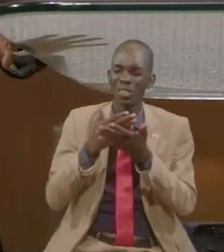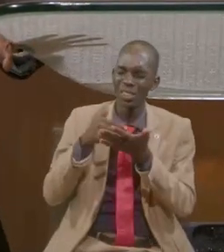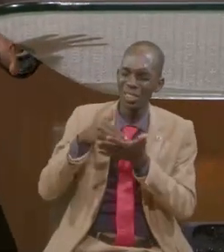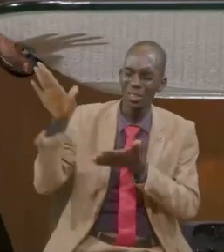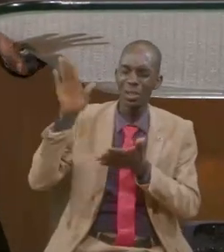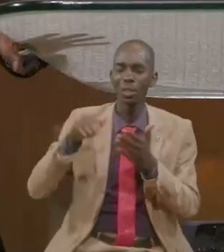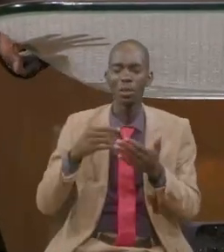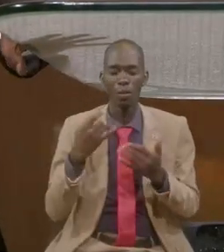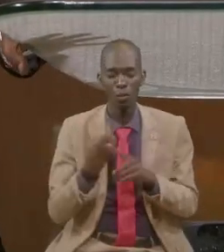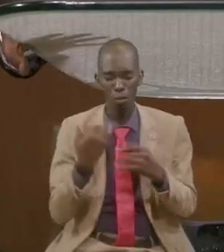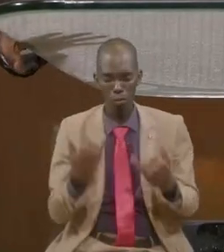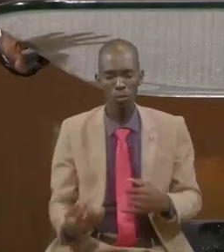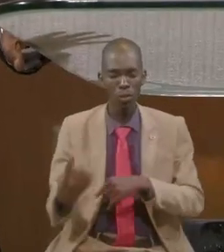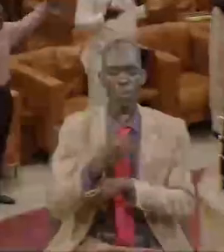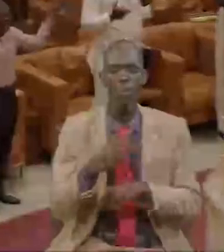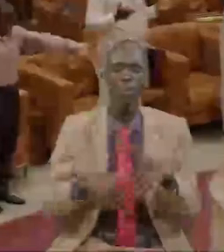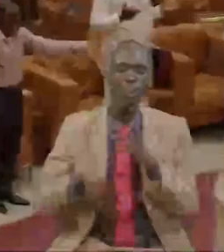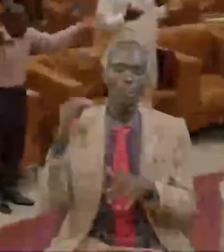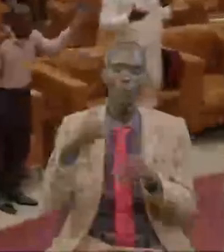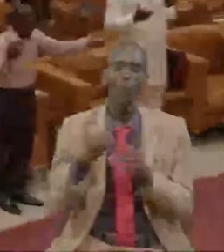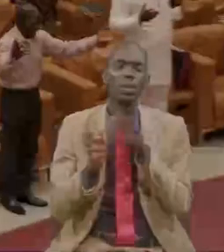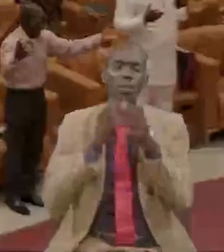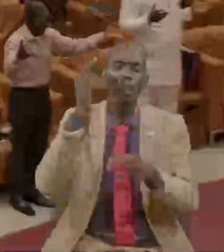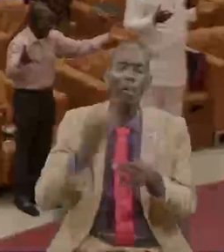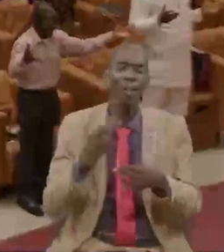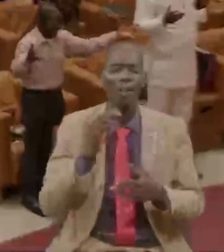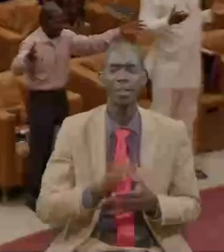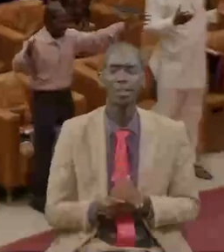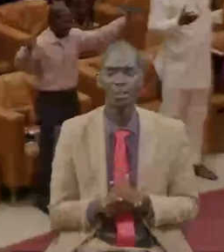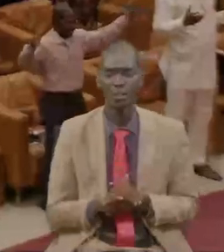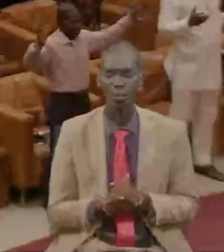nous les rejetons ce jour au nom de Jésus-Christ.